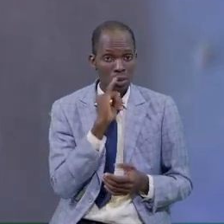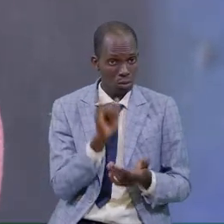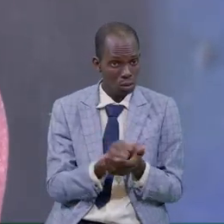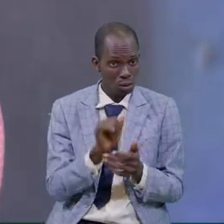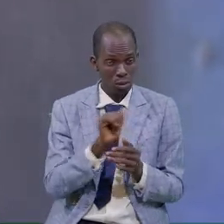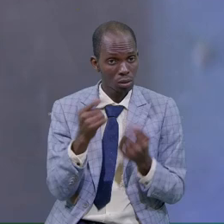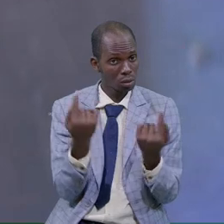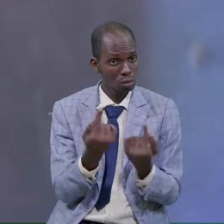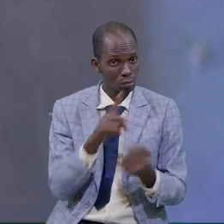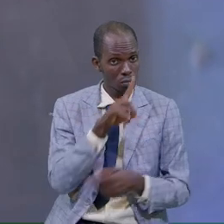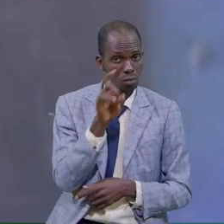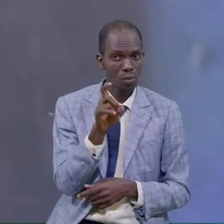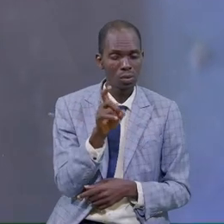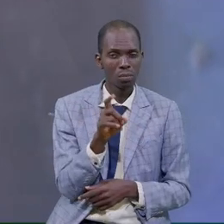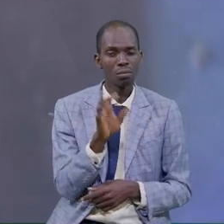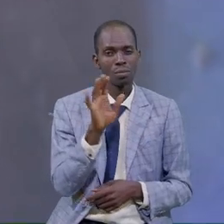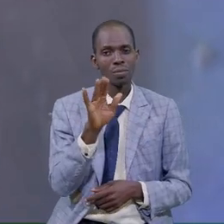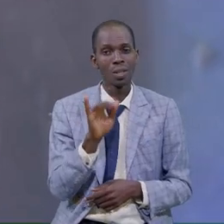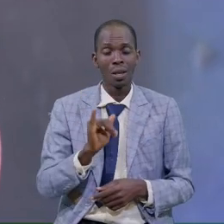savez, je